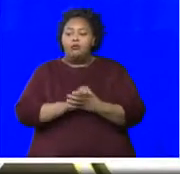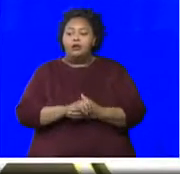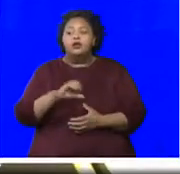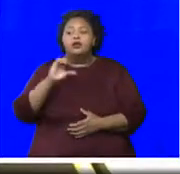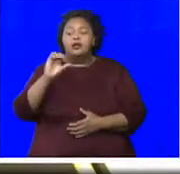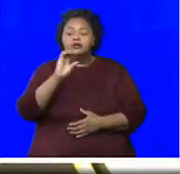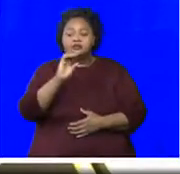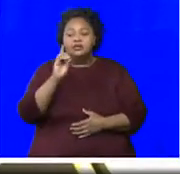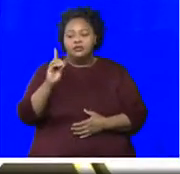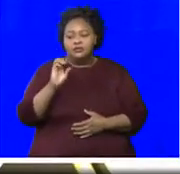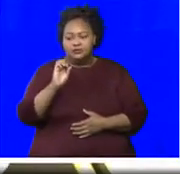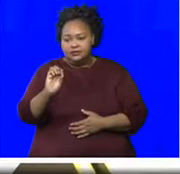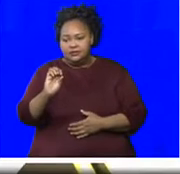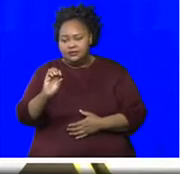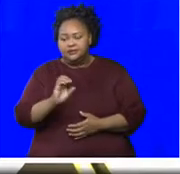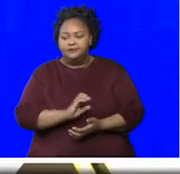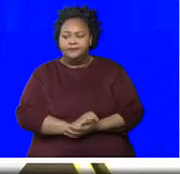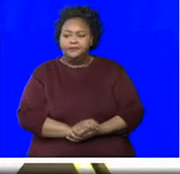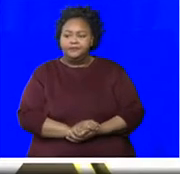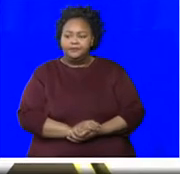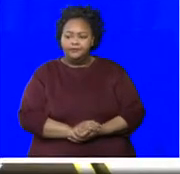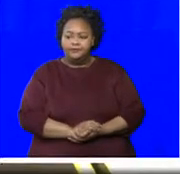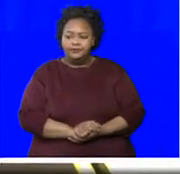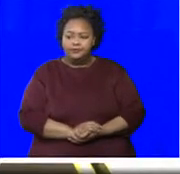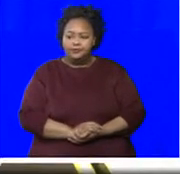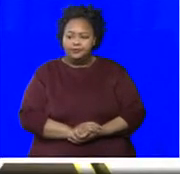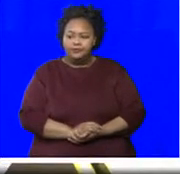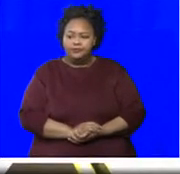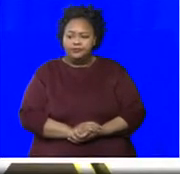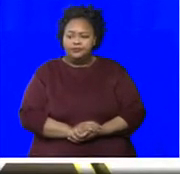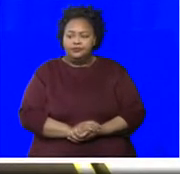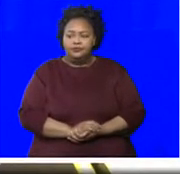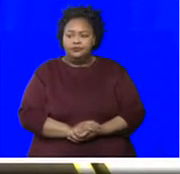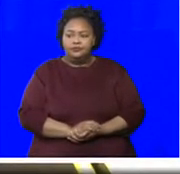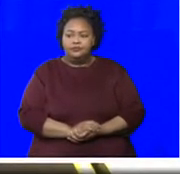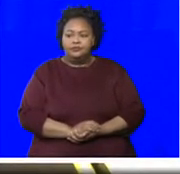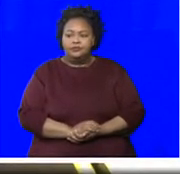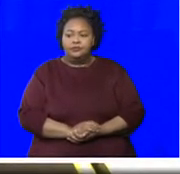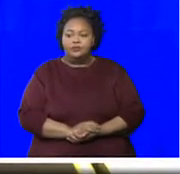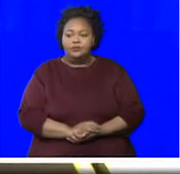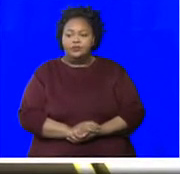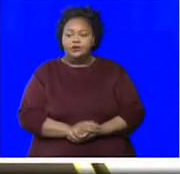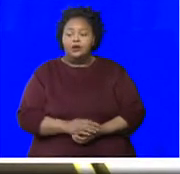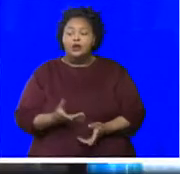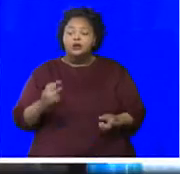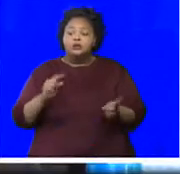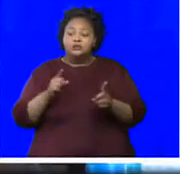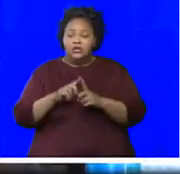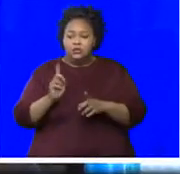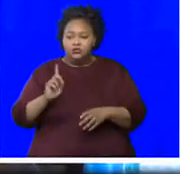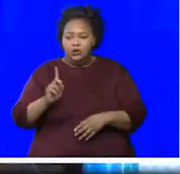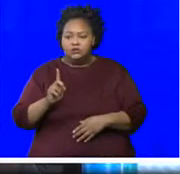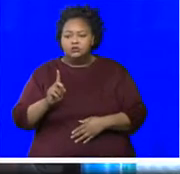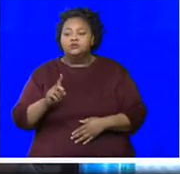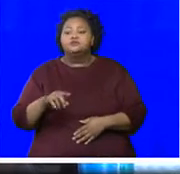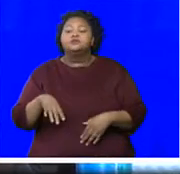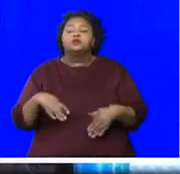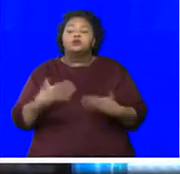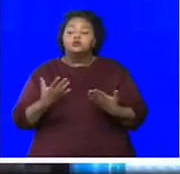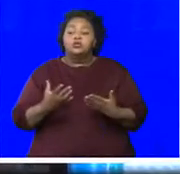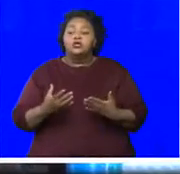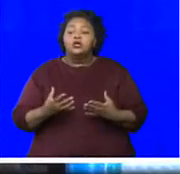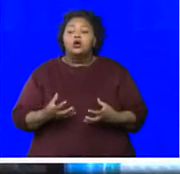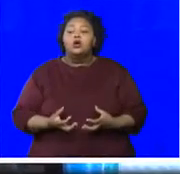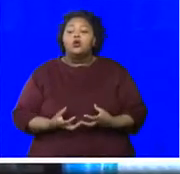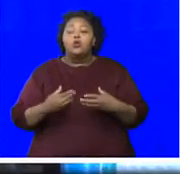continent. In comply with the Eswatini Zero Hunger Policy. Ligoli lesibili